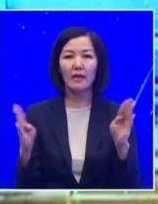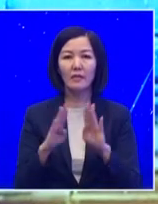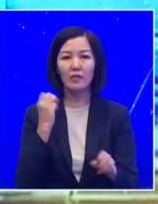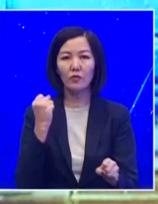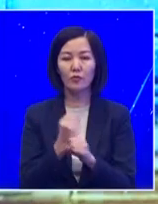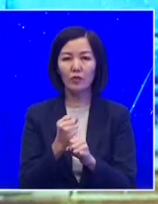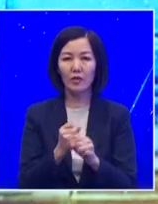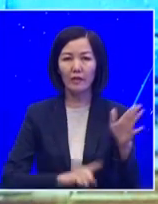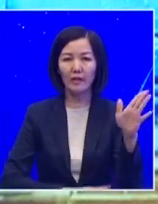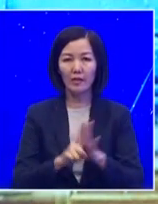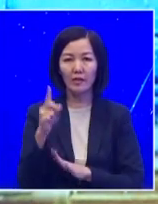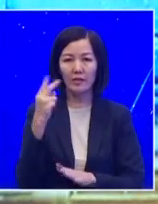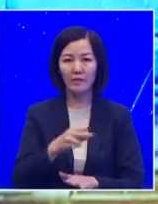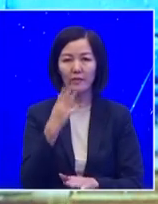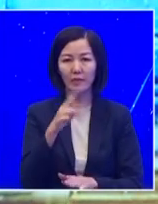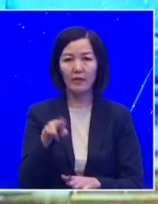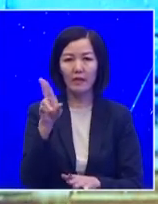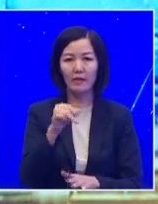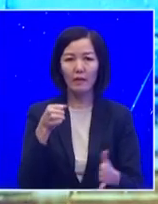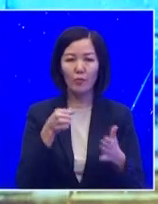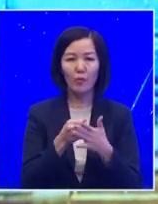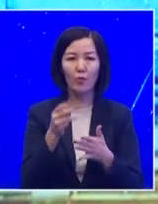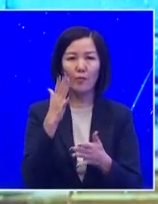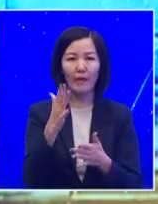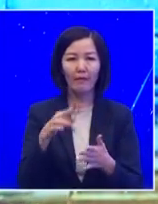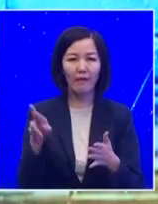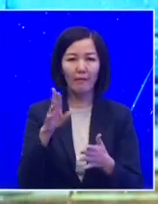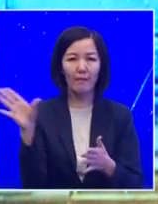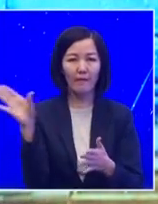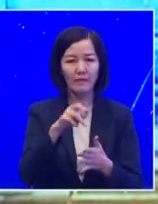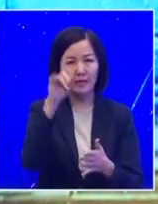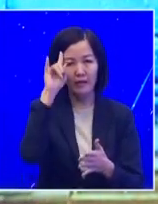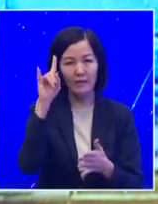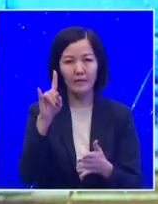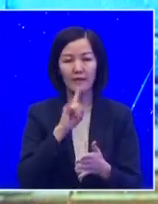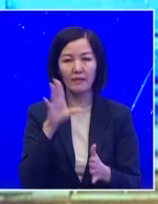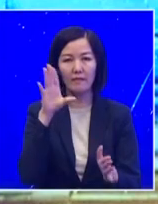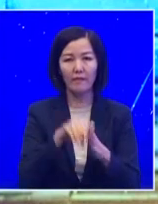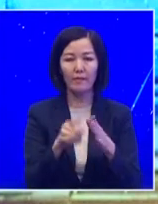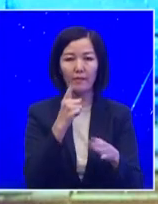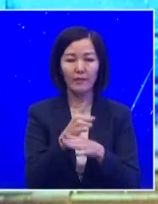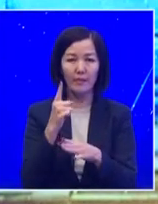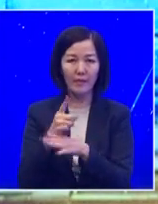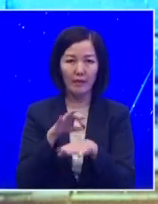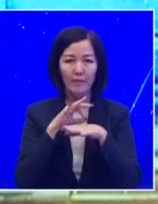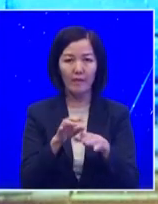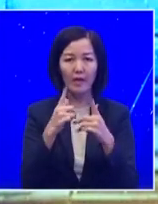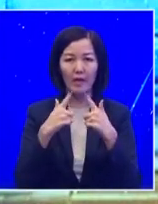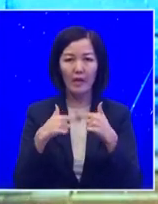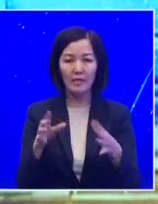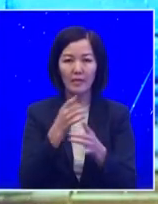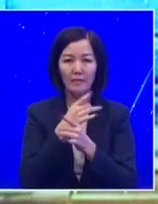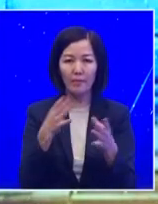Карантин ужесточили. С 25 декабря по 5 января по всей стране вводится запрет на проведение и организацию